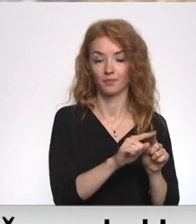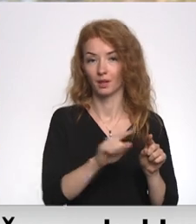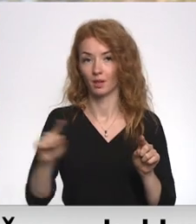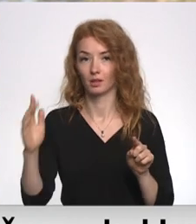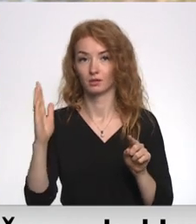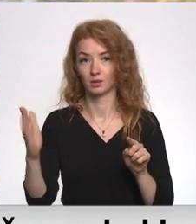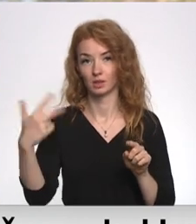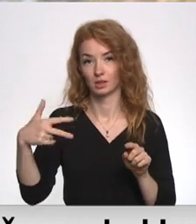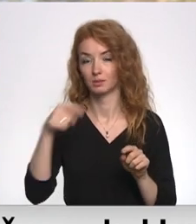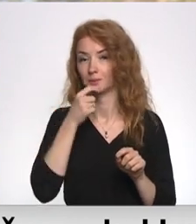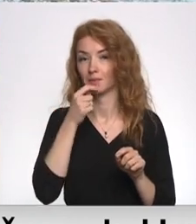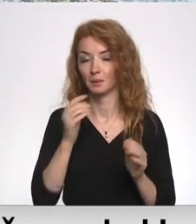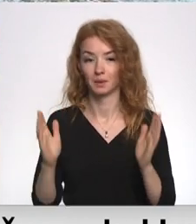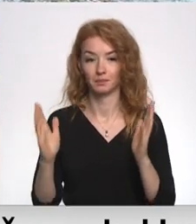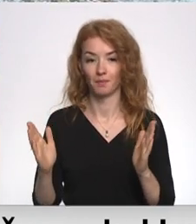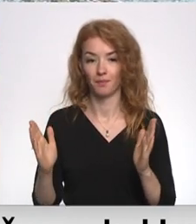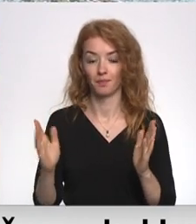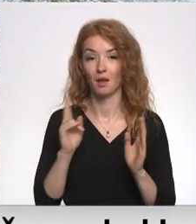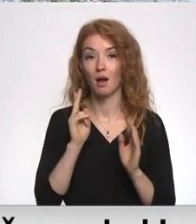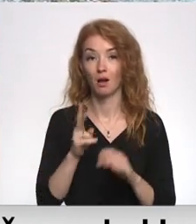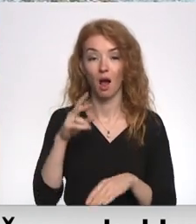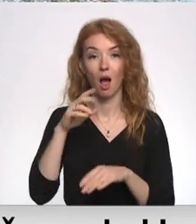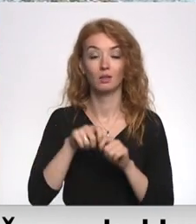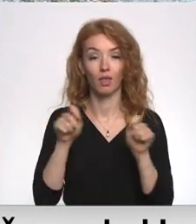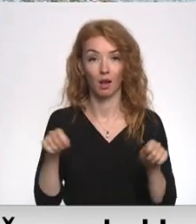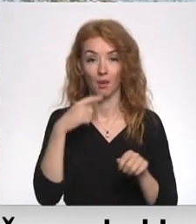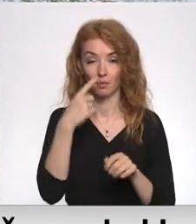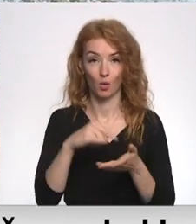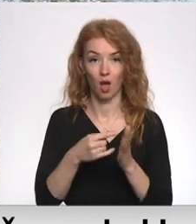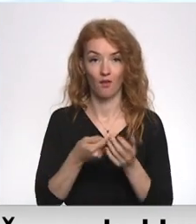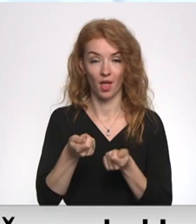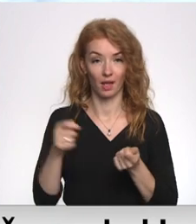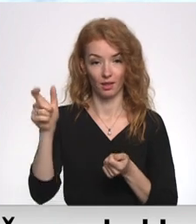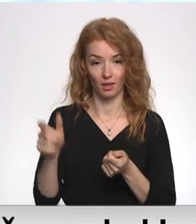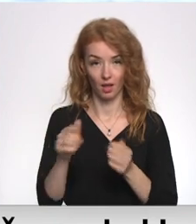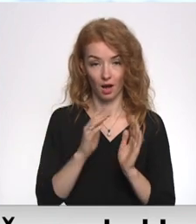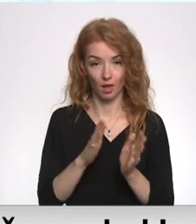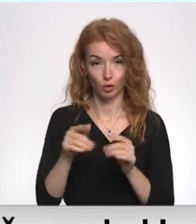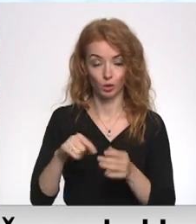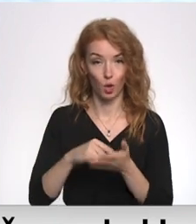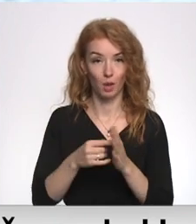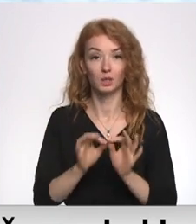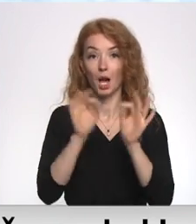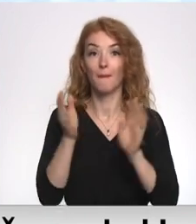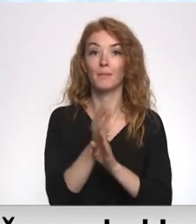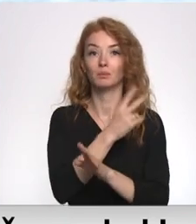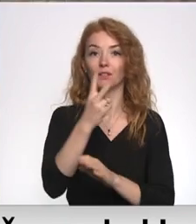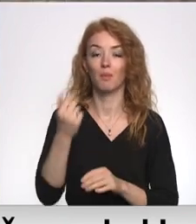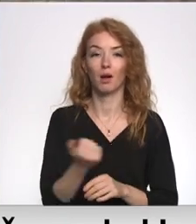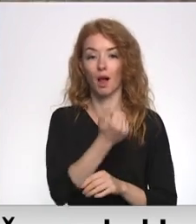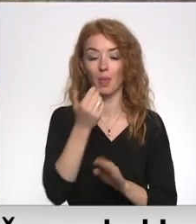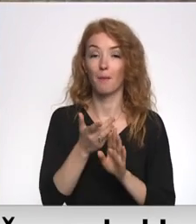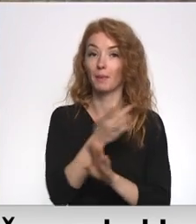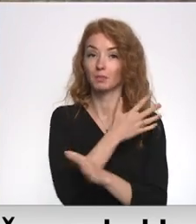līdz 30. septembrim. Kā atklāja projekta vadītāja Inga Hoņavko, gatavošanās projektam sākta jau pirms 2 gadiem.